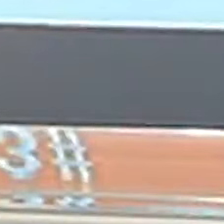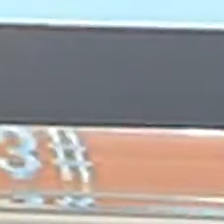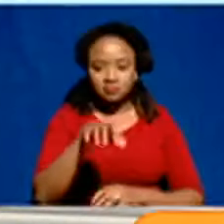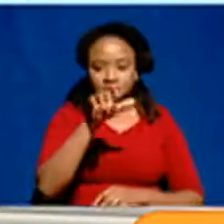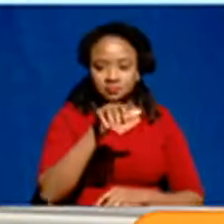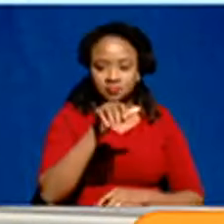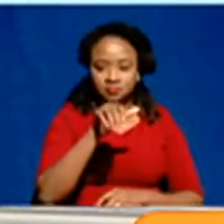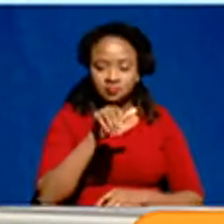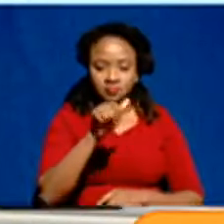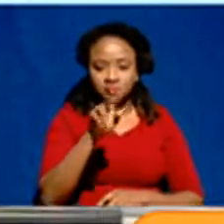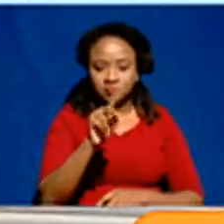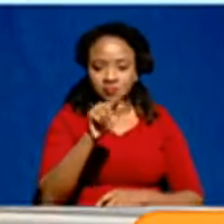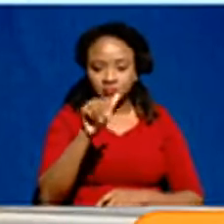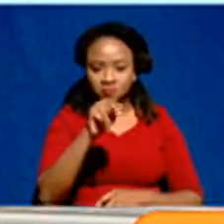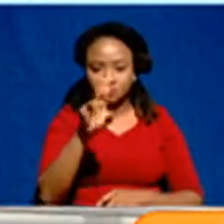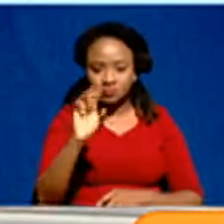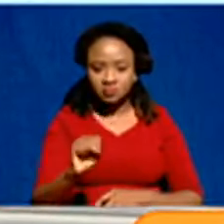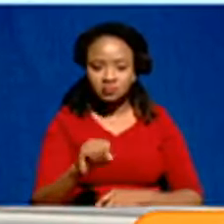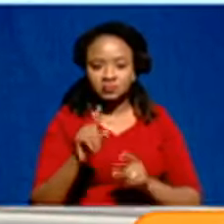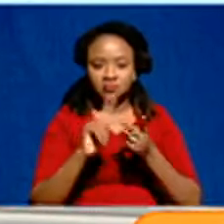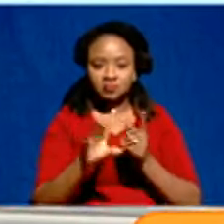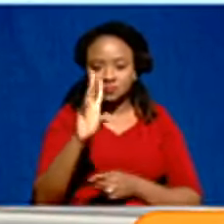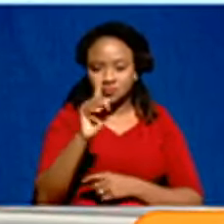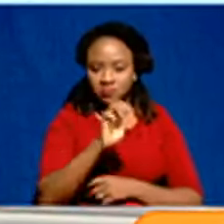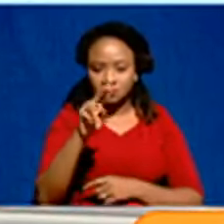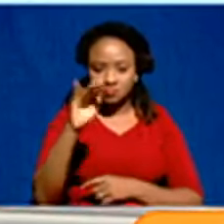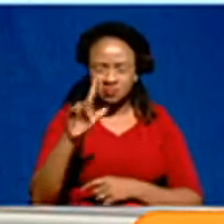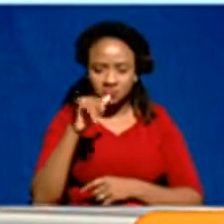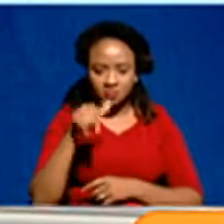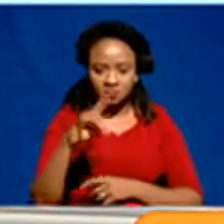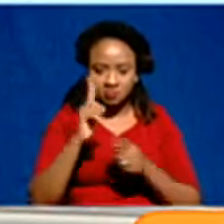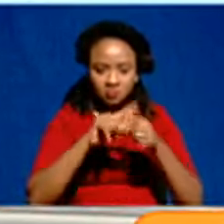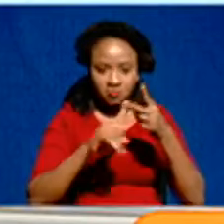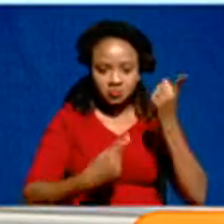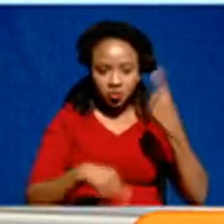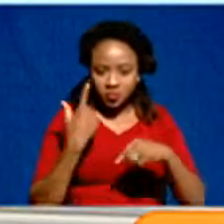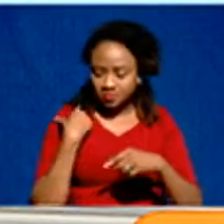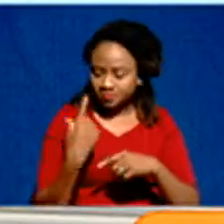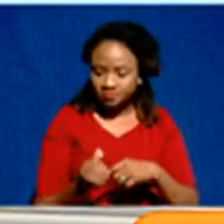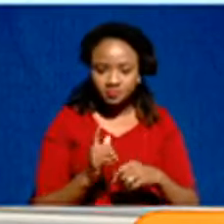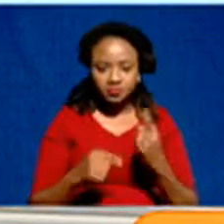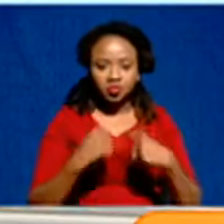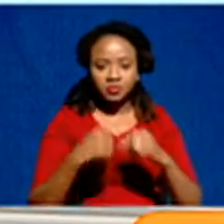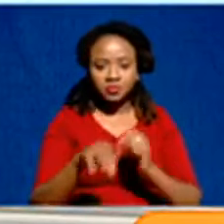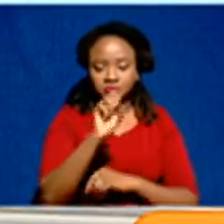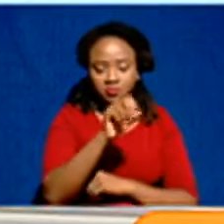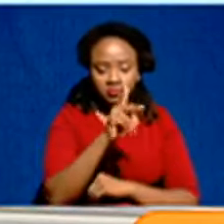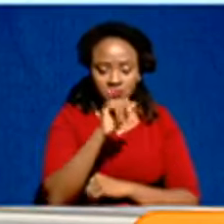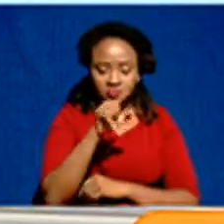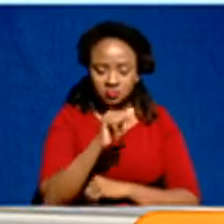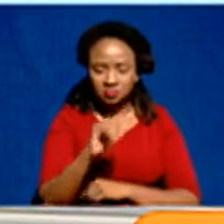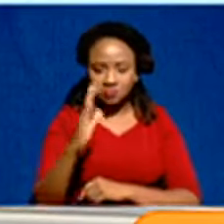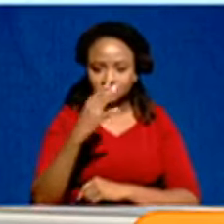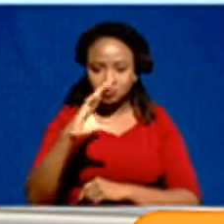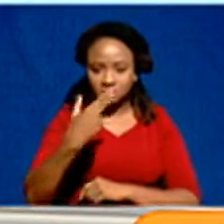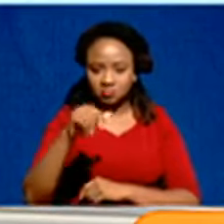Antanus Ashisoma kutoka kaunti ya Bungoma na Dennis Mutugi kutoka Nairobi ndio washindi wa punde zaidi katika shindano linaloendelea la Skiza Chapaa.